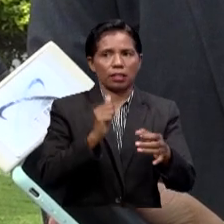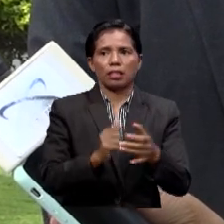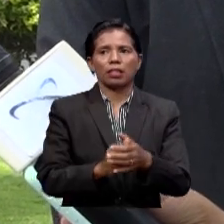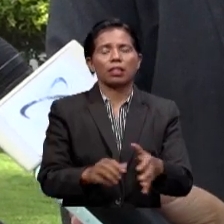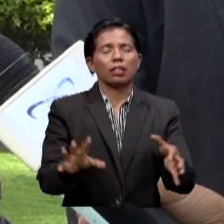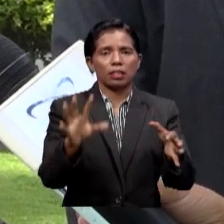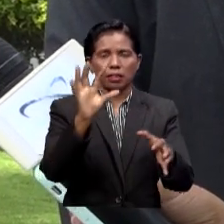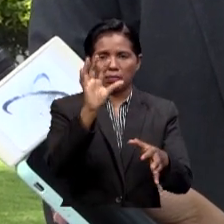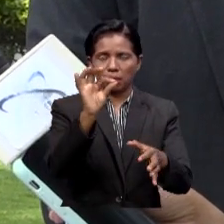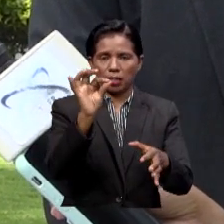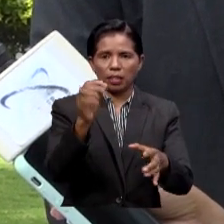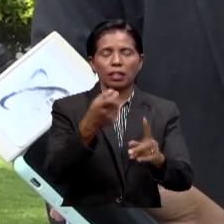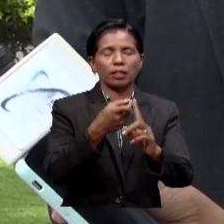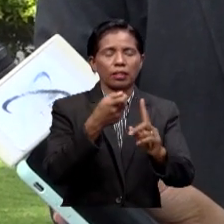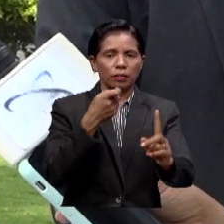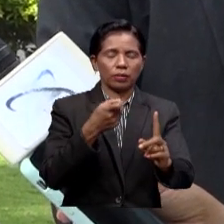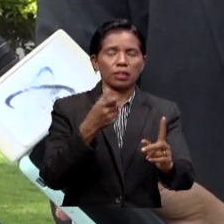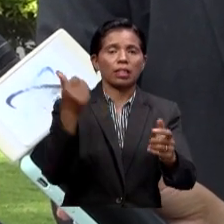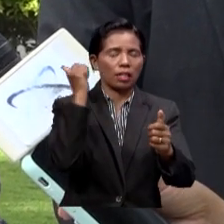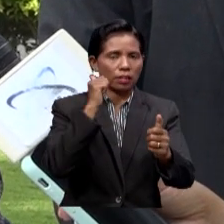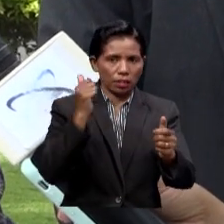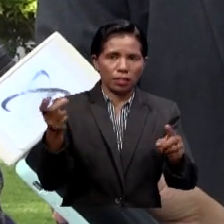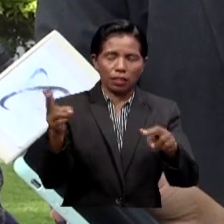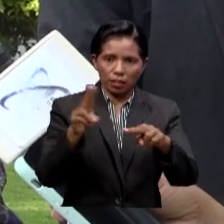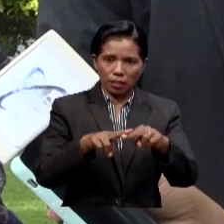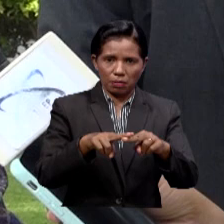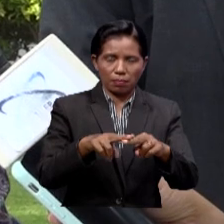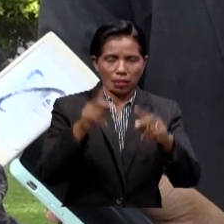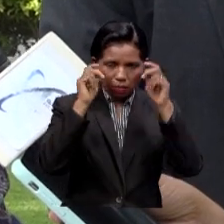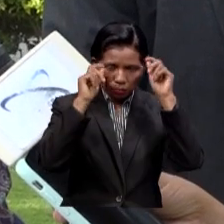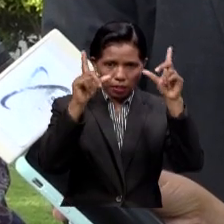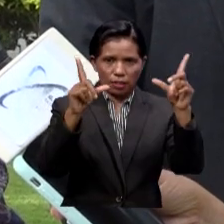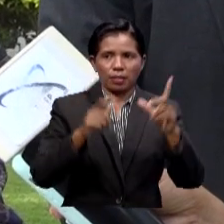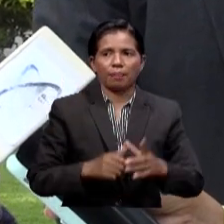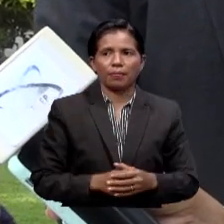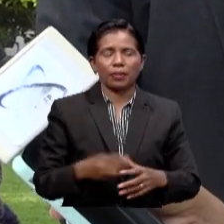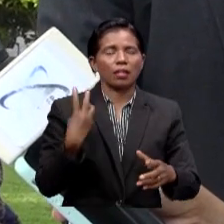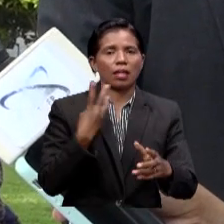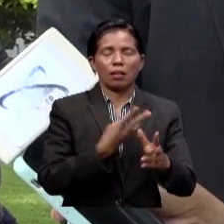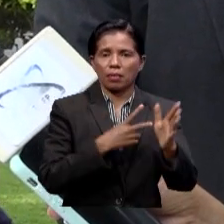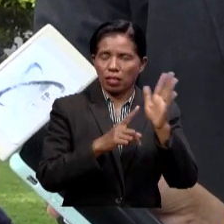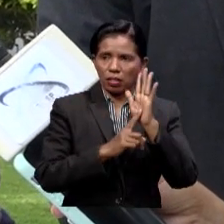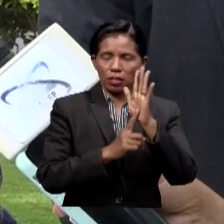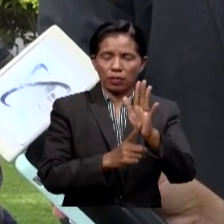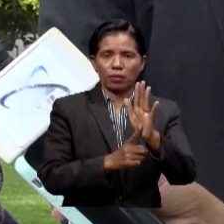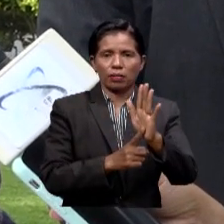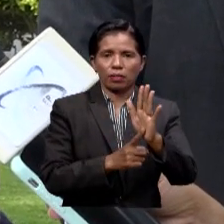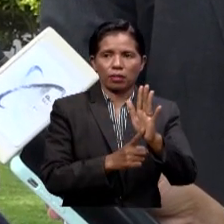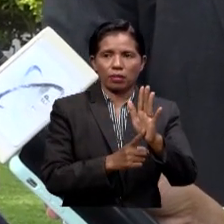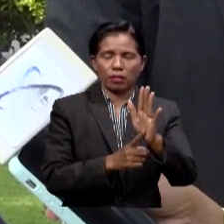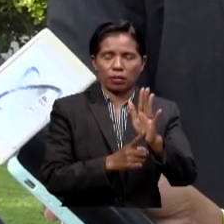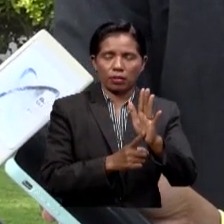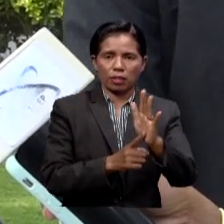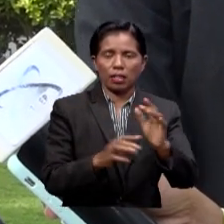dari ASEAN tambahan dengan Timor Leste. Perlu kami sampaikan juga bebas